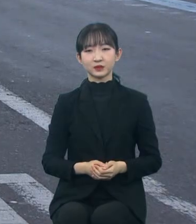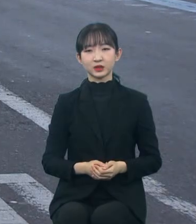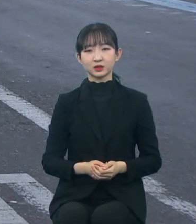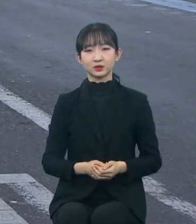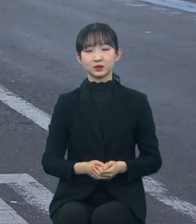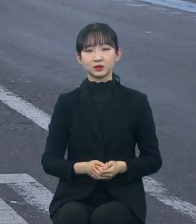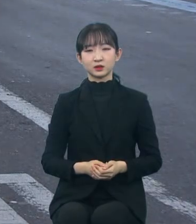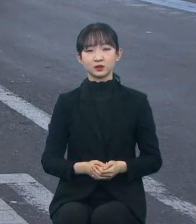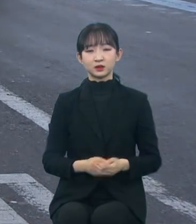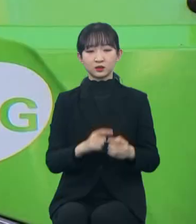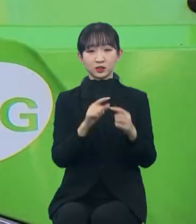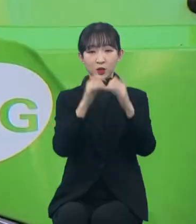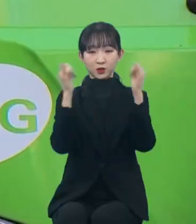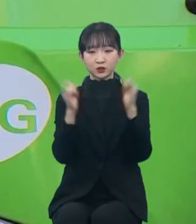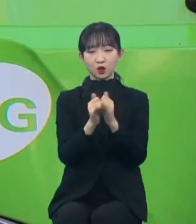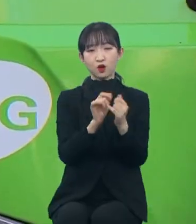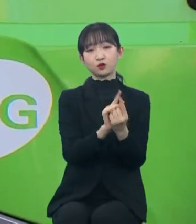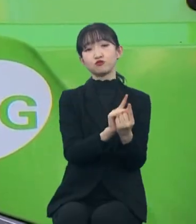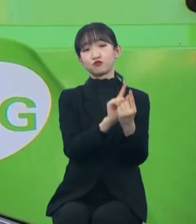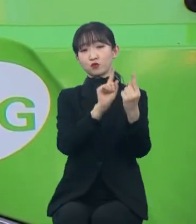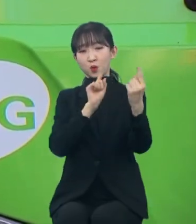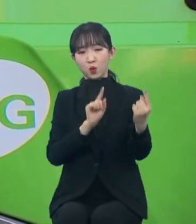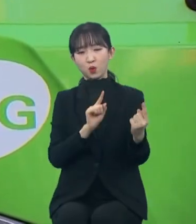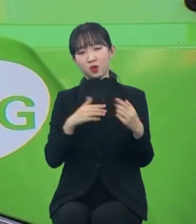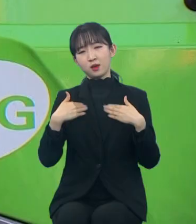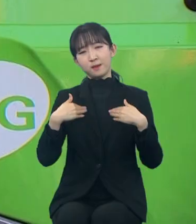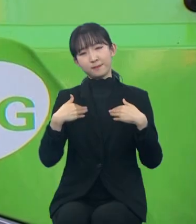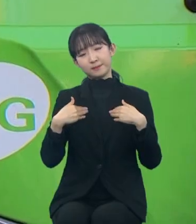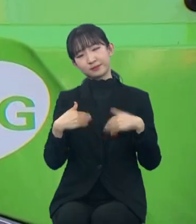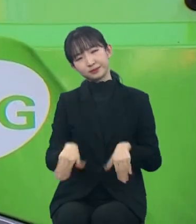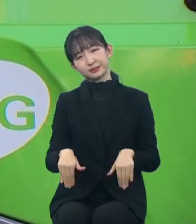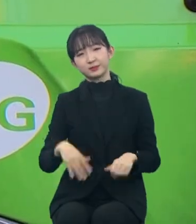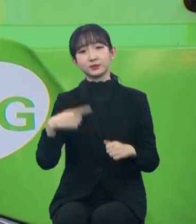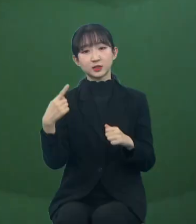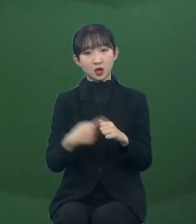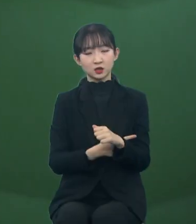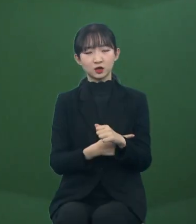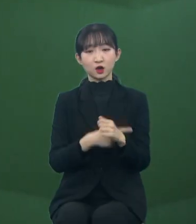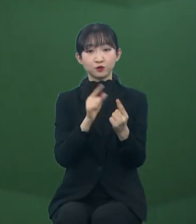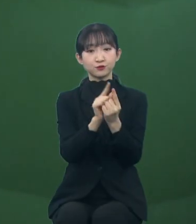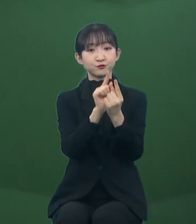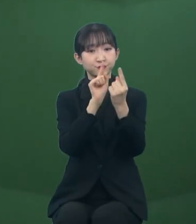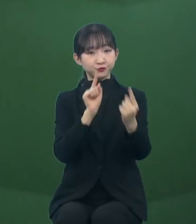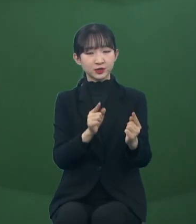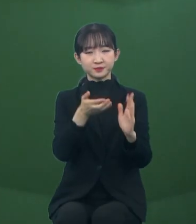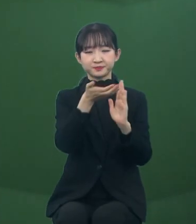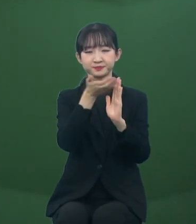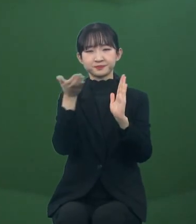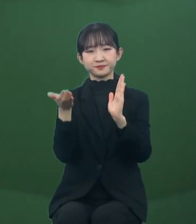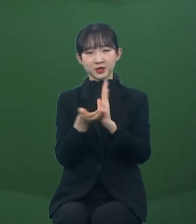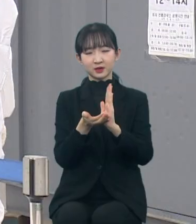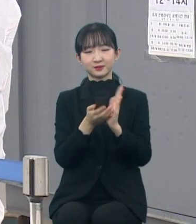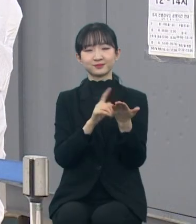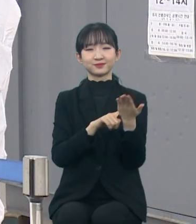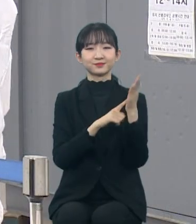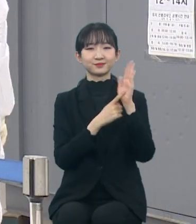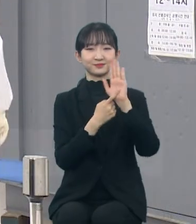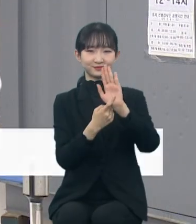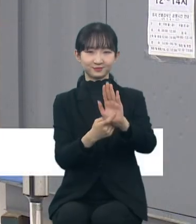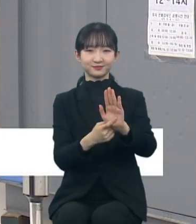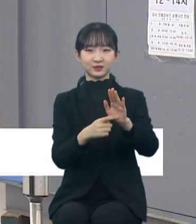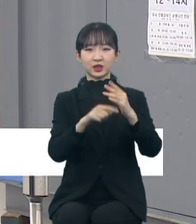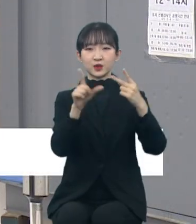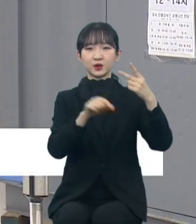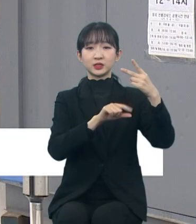고강도의 거리 두기로 사회적 피로감이 높아지자 정부는 사회적 거리 두기를 하향 조정하기로 결정했습니다.